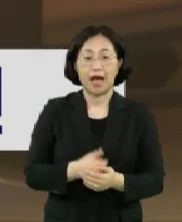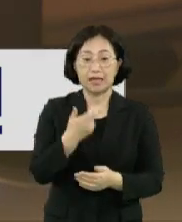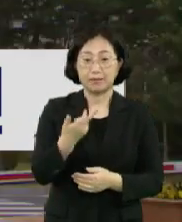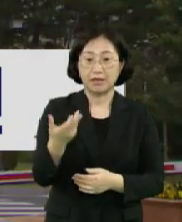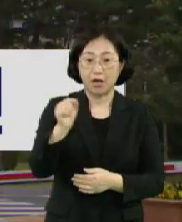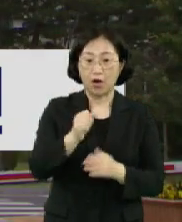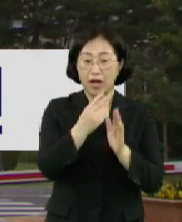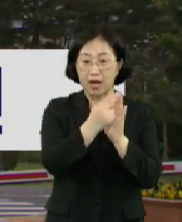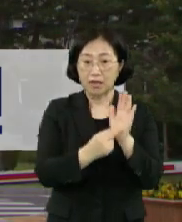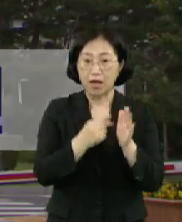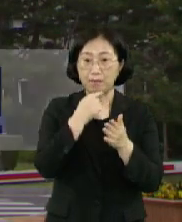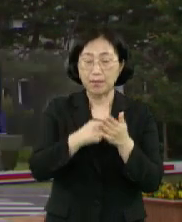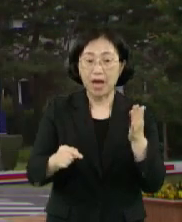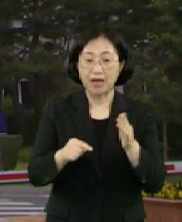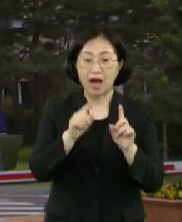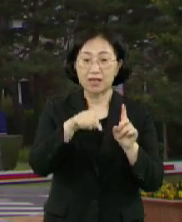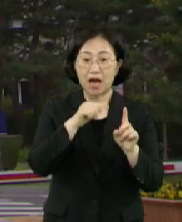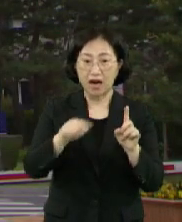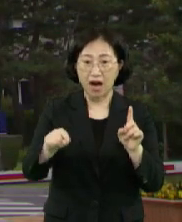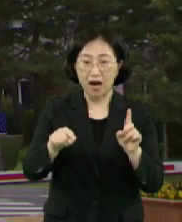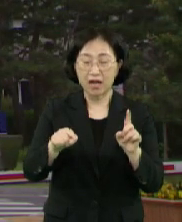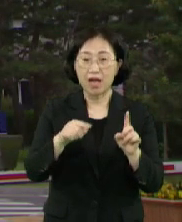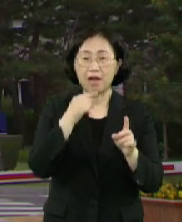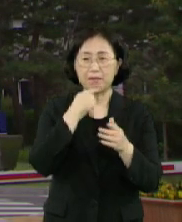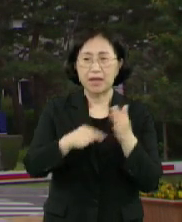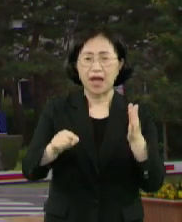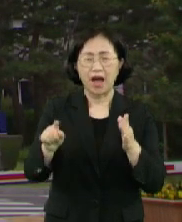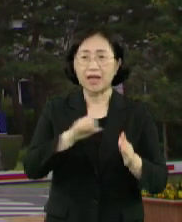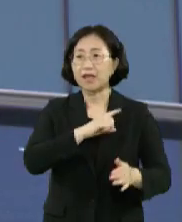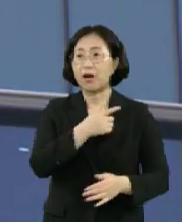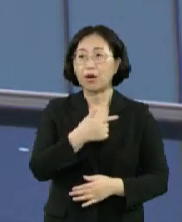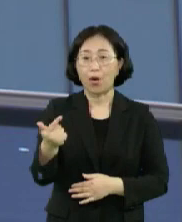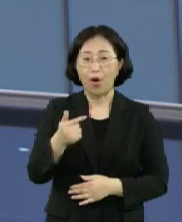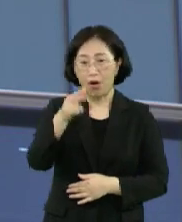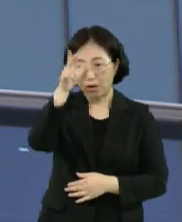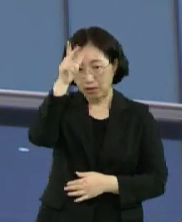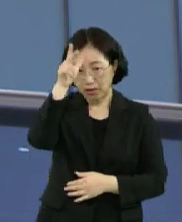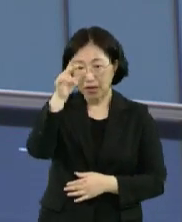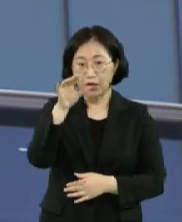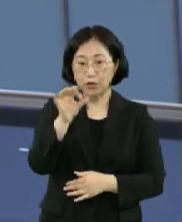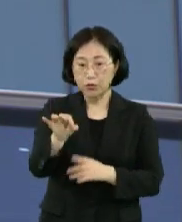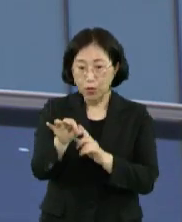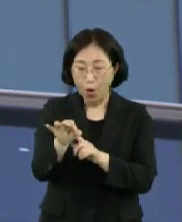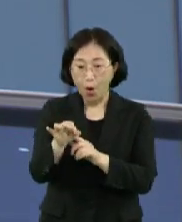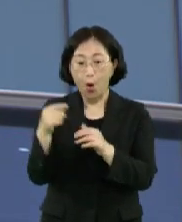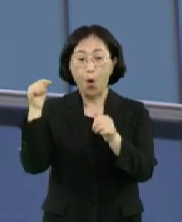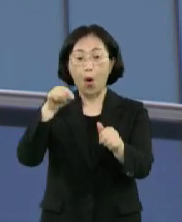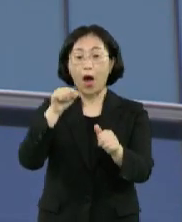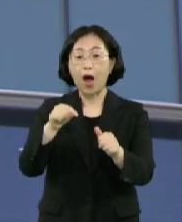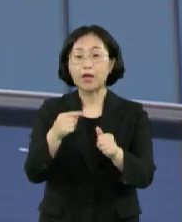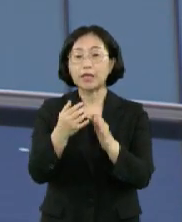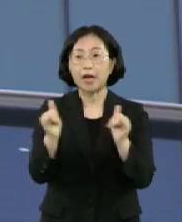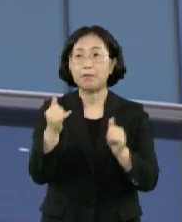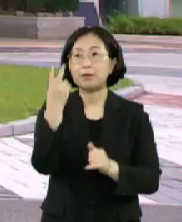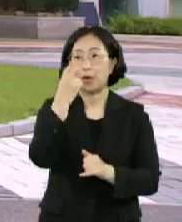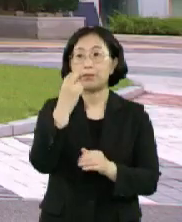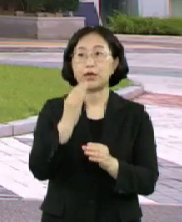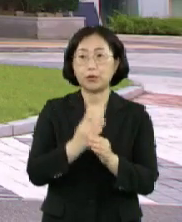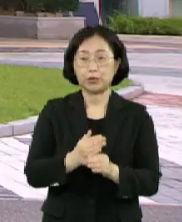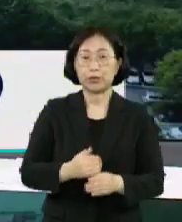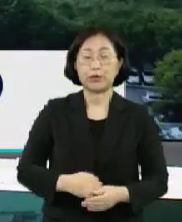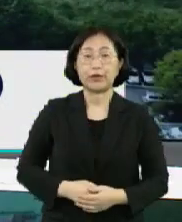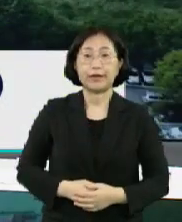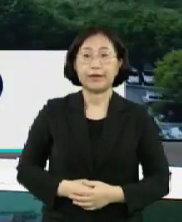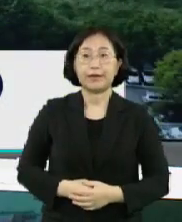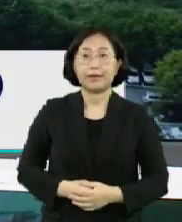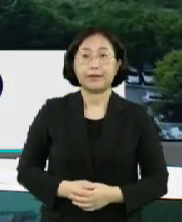원 가상화폐 피해는 한 사람이 당한 역대 최대 규모로 경찰은 현금 수거책의 뒤를 쫓고 있습니다.